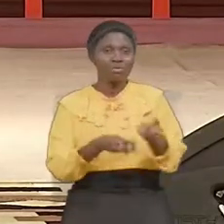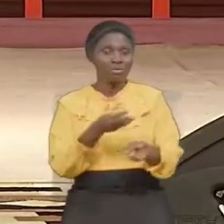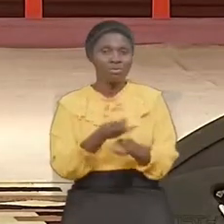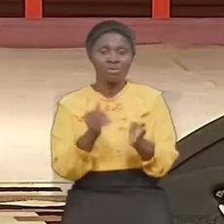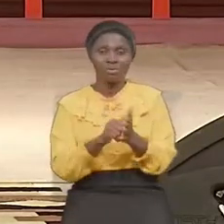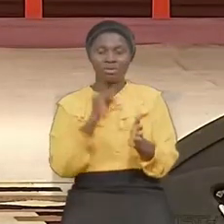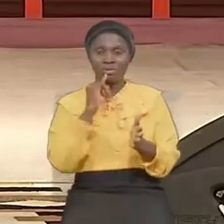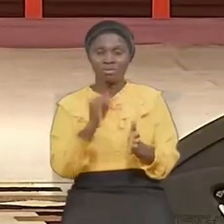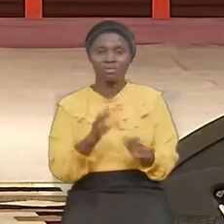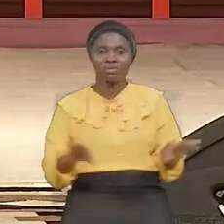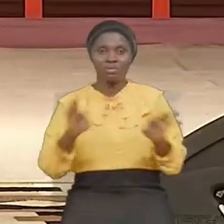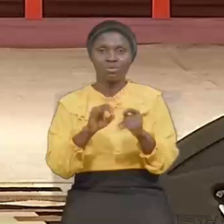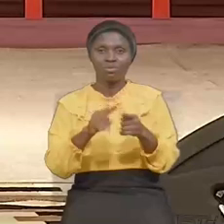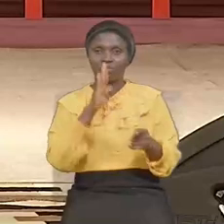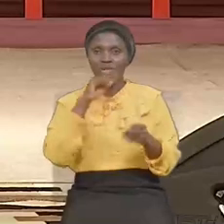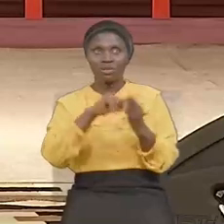péché nous sépare de Dieu.